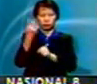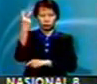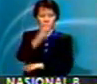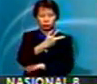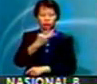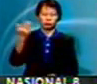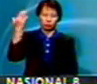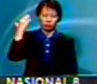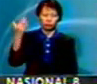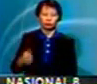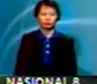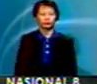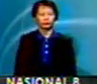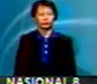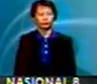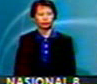lalu.